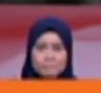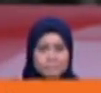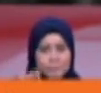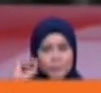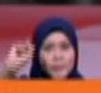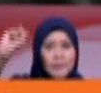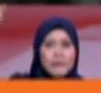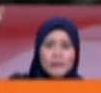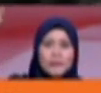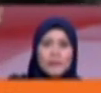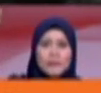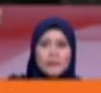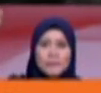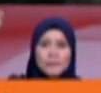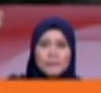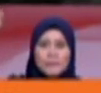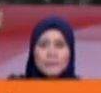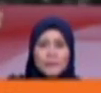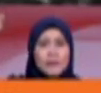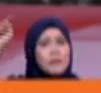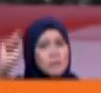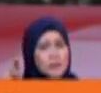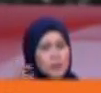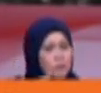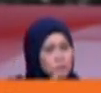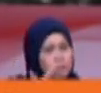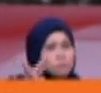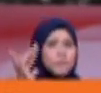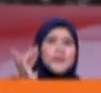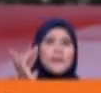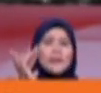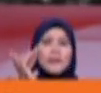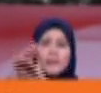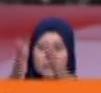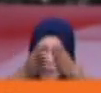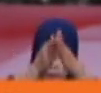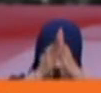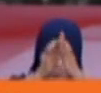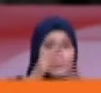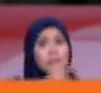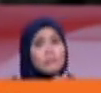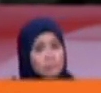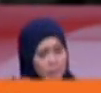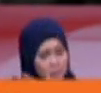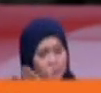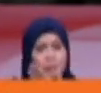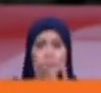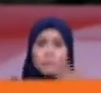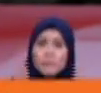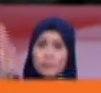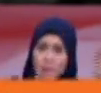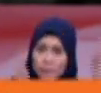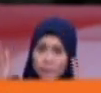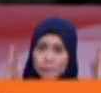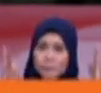kita. Kita mesti pertahankan kedaulatan negara kita. Kita